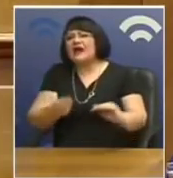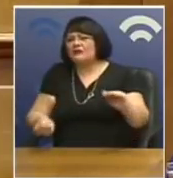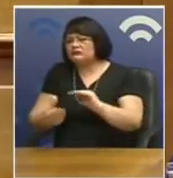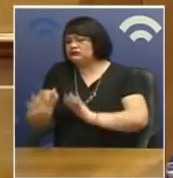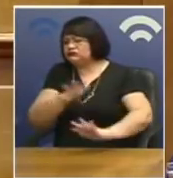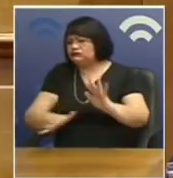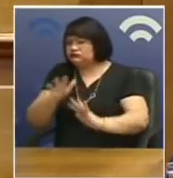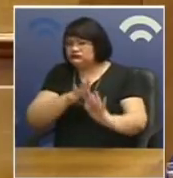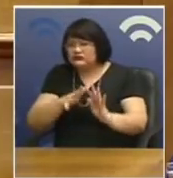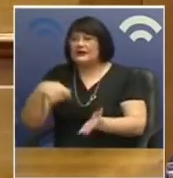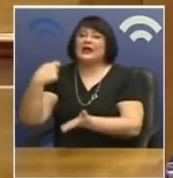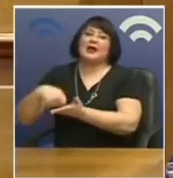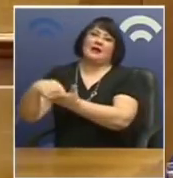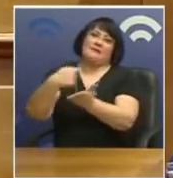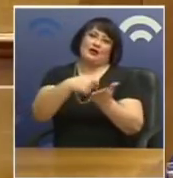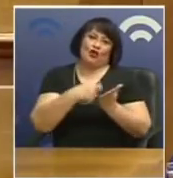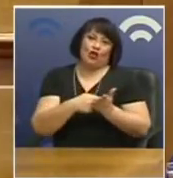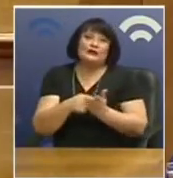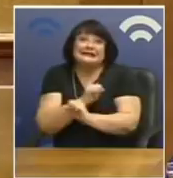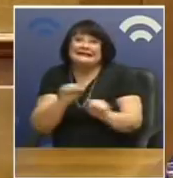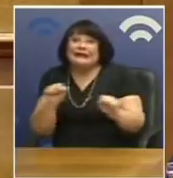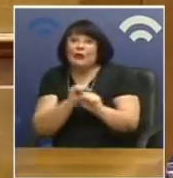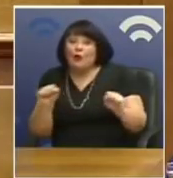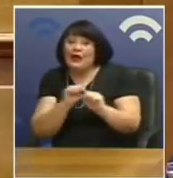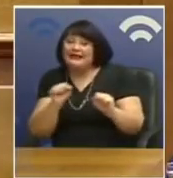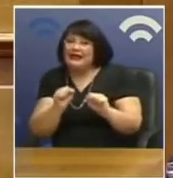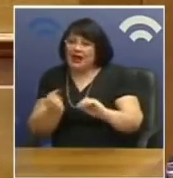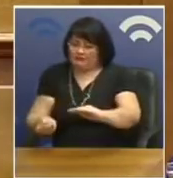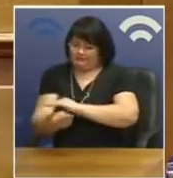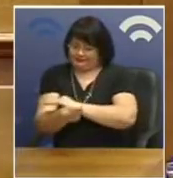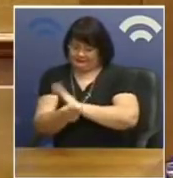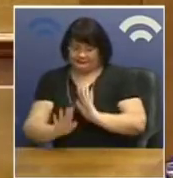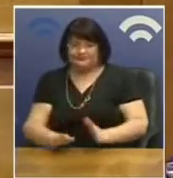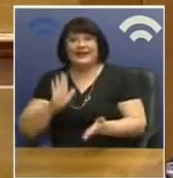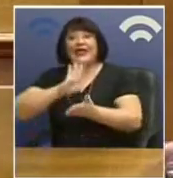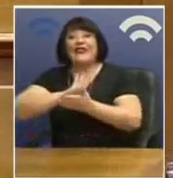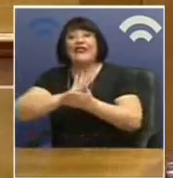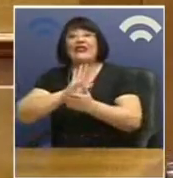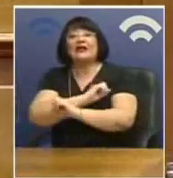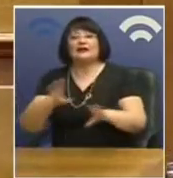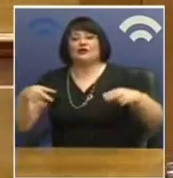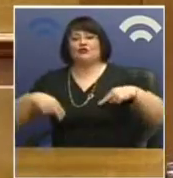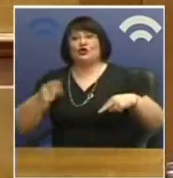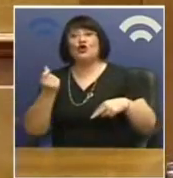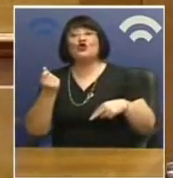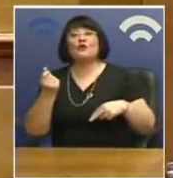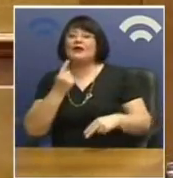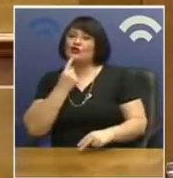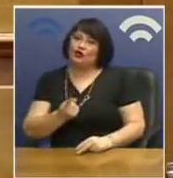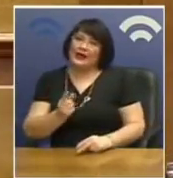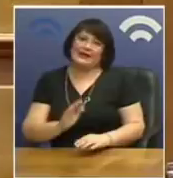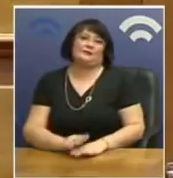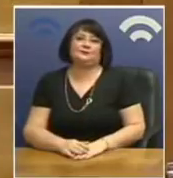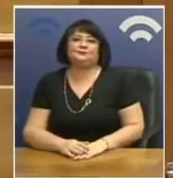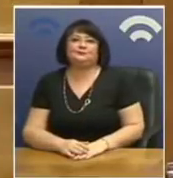της χρηματοδότησης της τρομοκρατίας. Και λέει λοιπόν το δελτίο τύπου του Υπουργείου Οικονομικών. Σύμφωνα με την